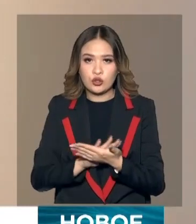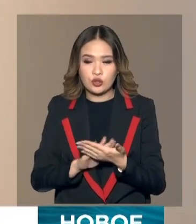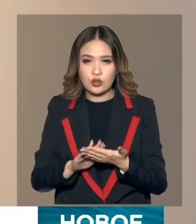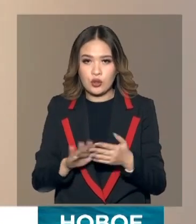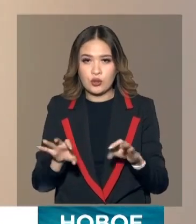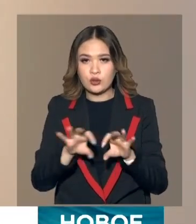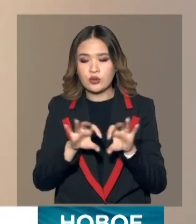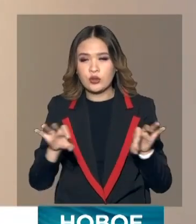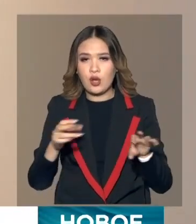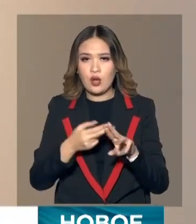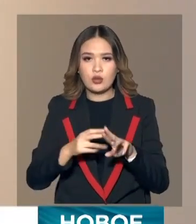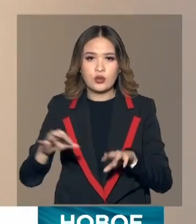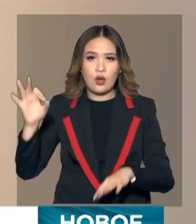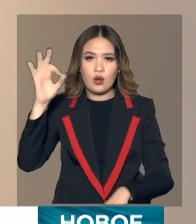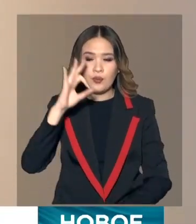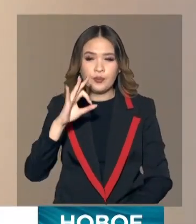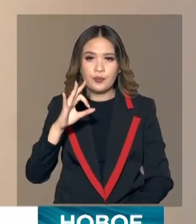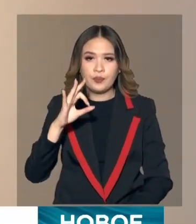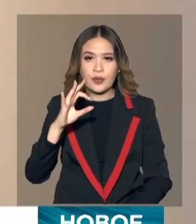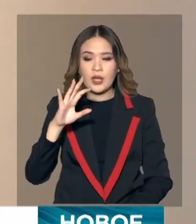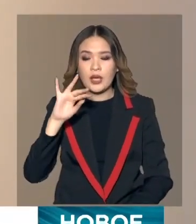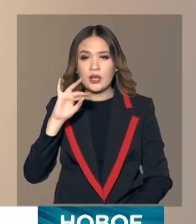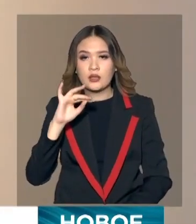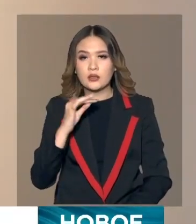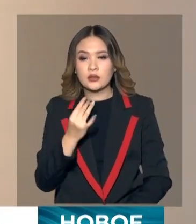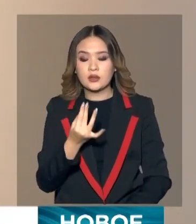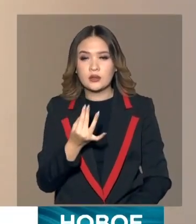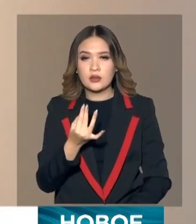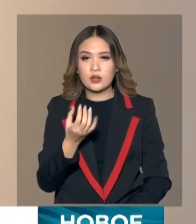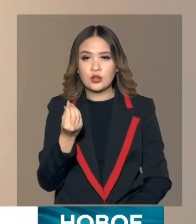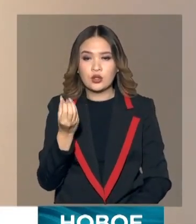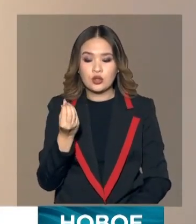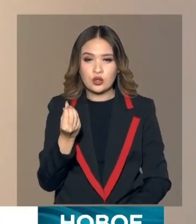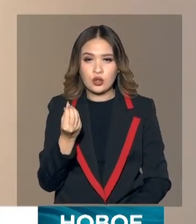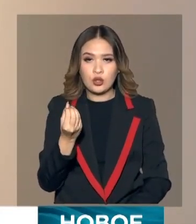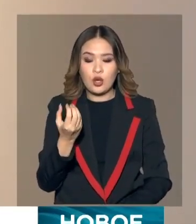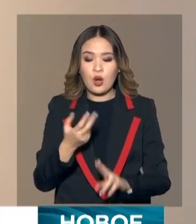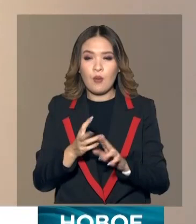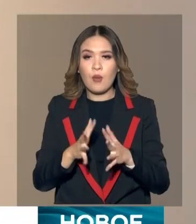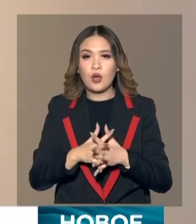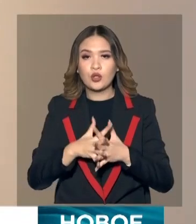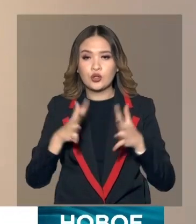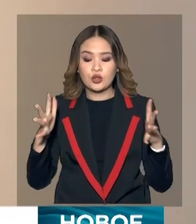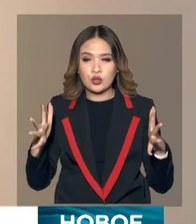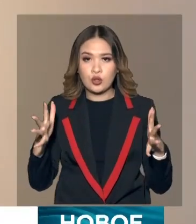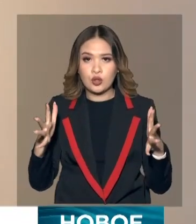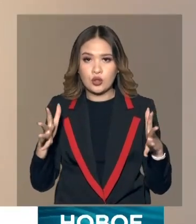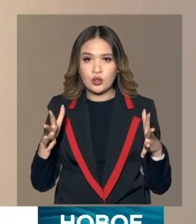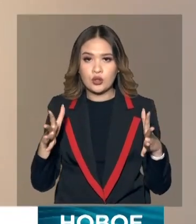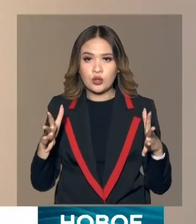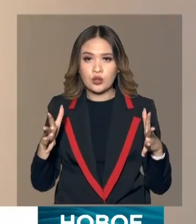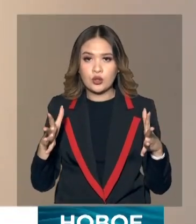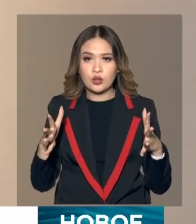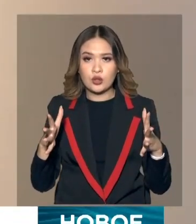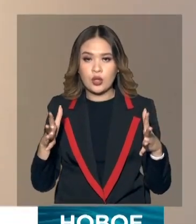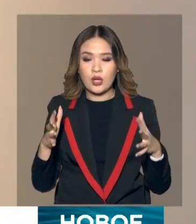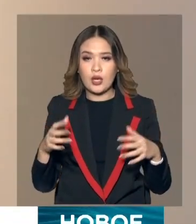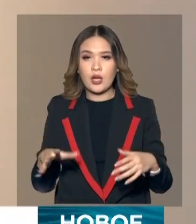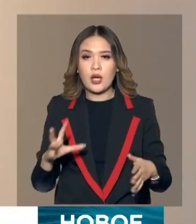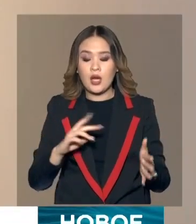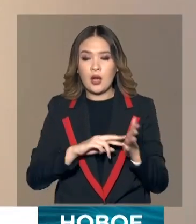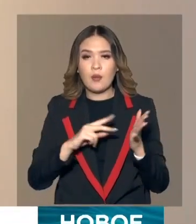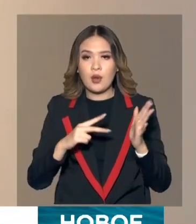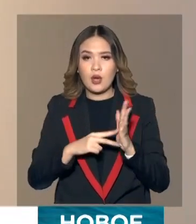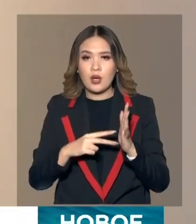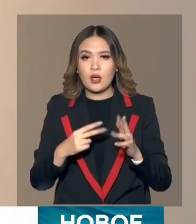водохранилища сделать. Также большой блок задач ставится в рамках